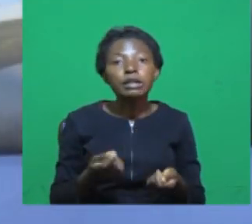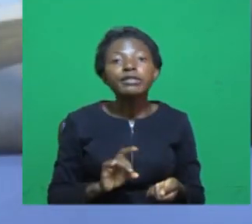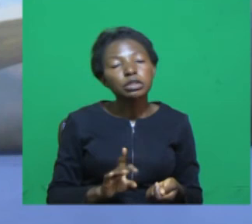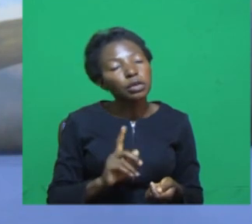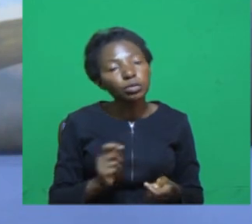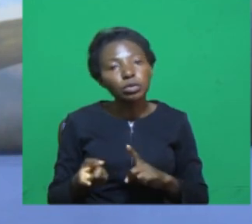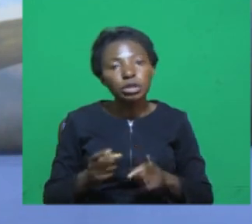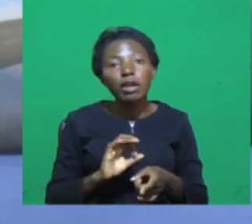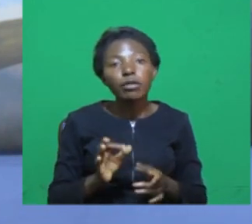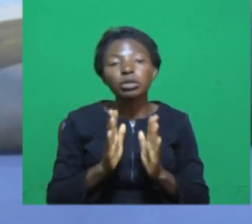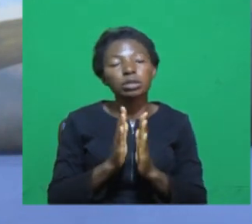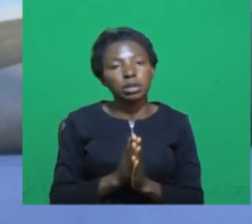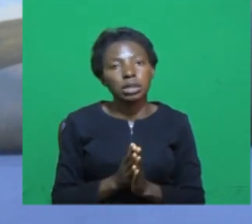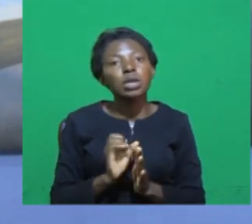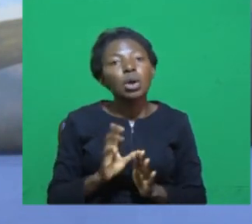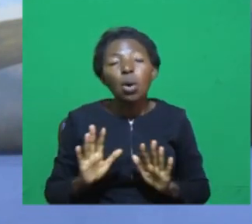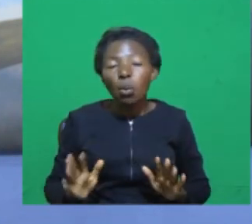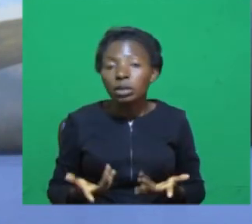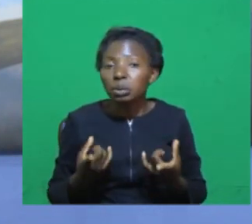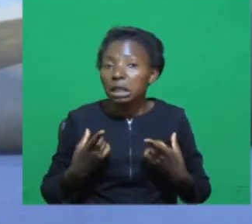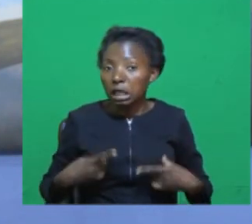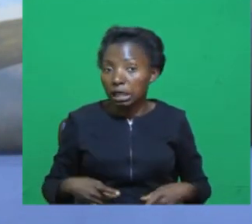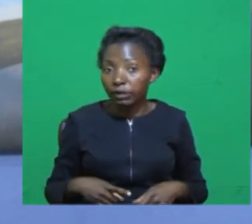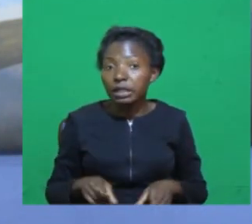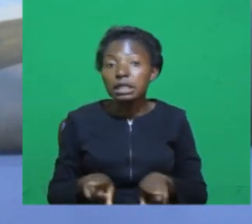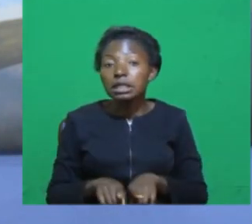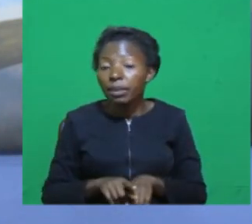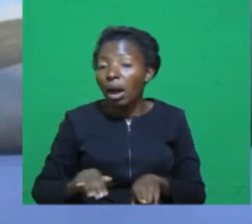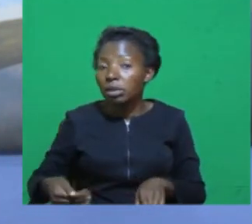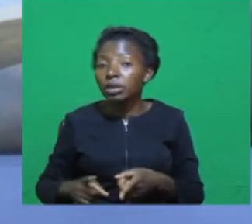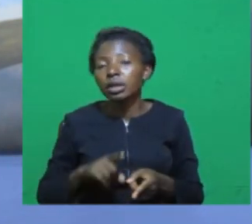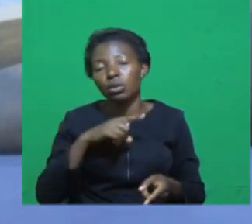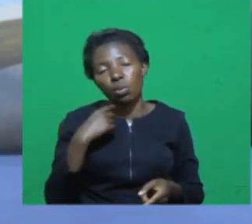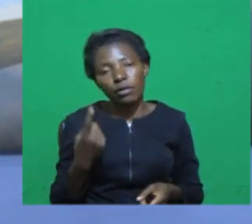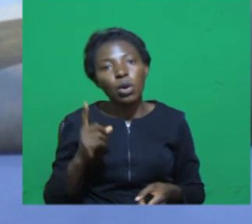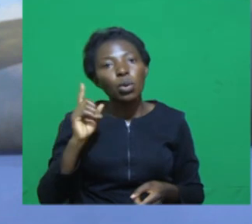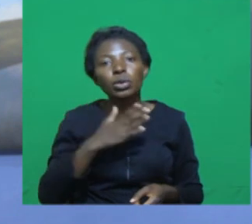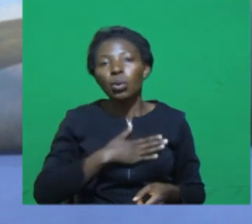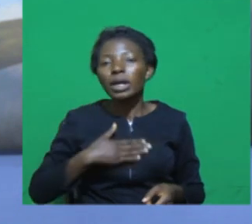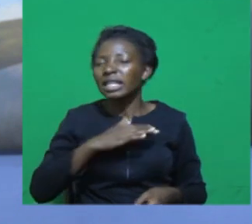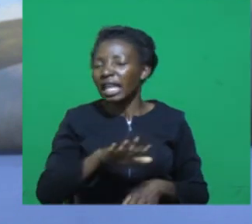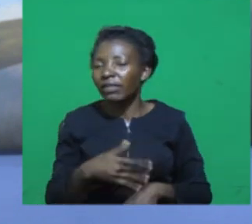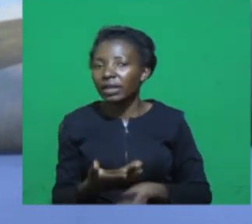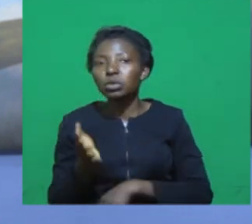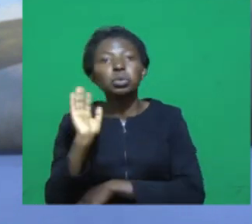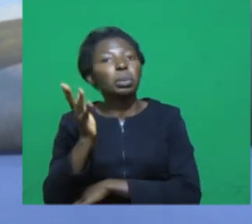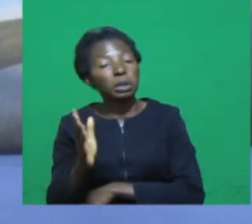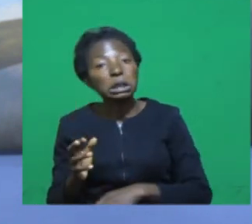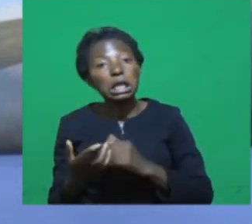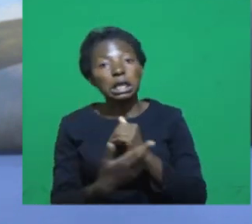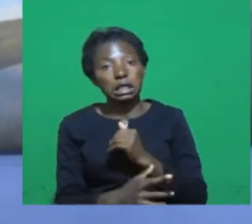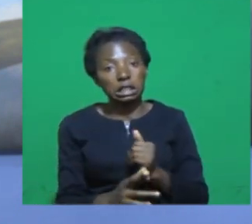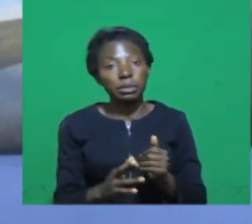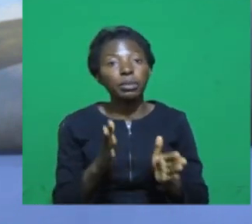Saka zvinenge zvichiraramika pamudzimai nemurume, Mwari anenge aine shungu yekuti zviparidze ukama